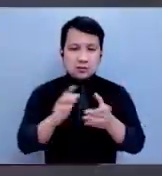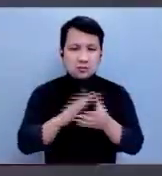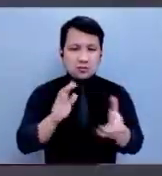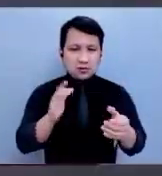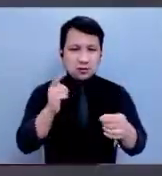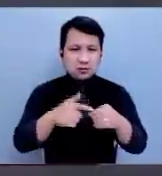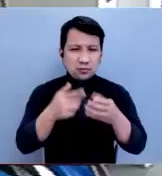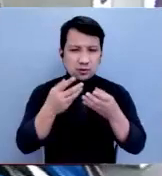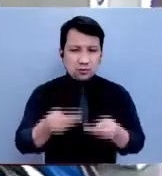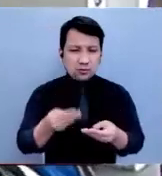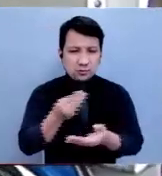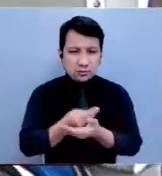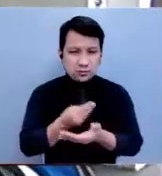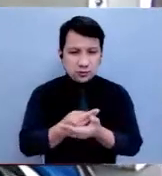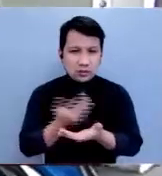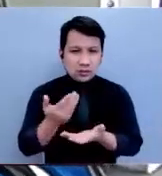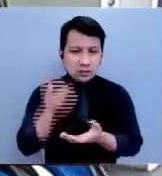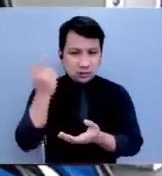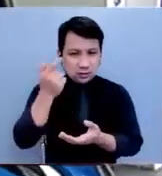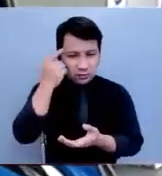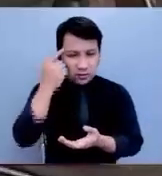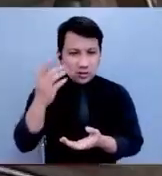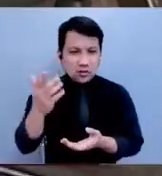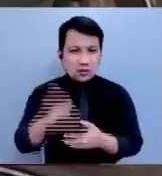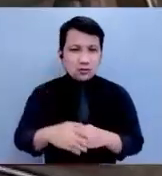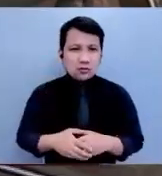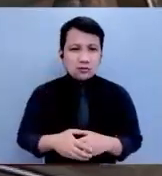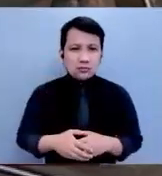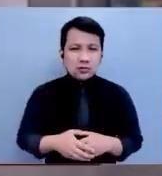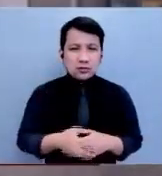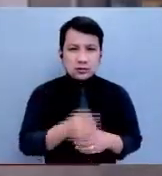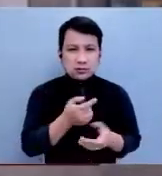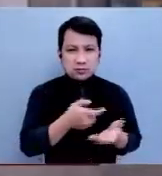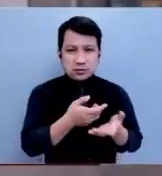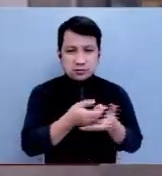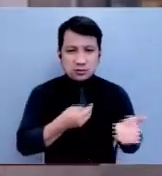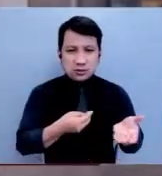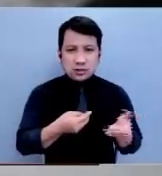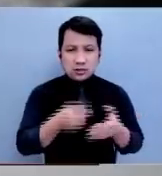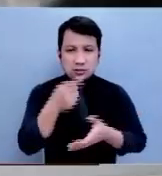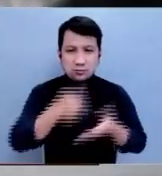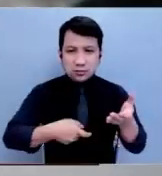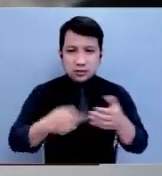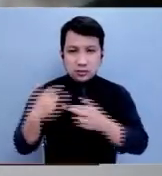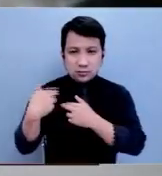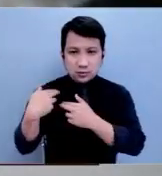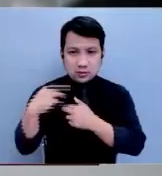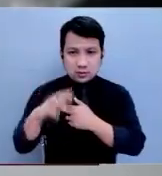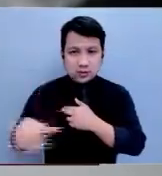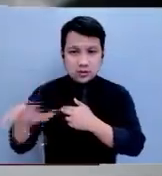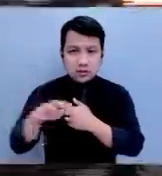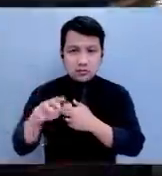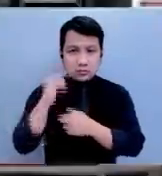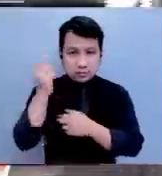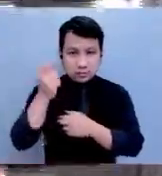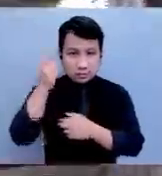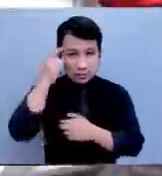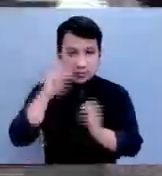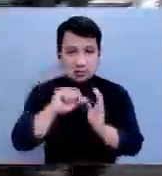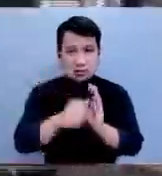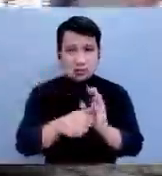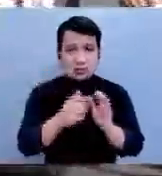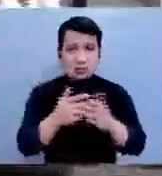mawawalang pera sa gobyerno, hirit ni Yorme, singilin dapat ang mga may tax liability sa gobyerno. Particular daw ang